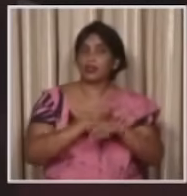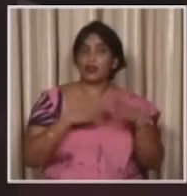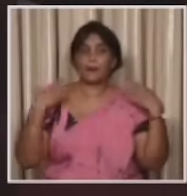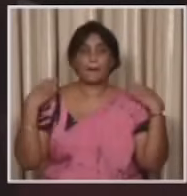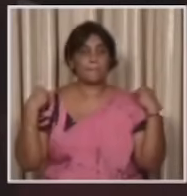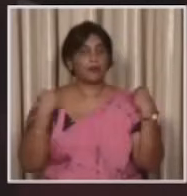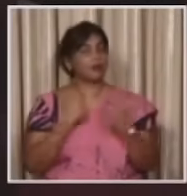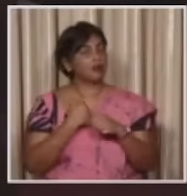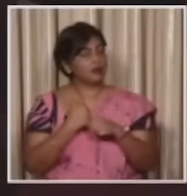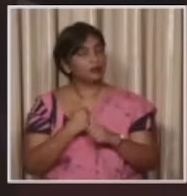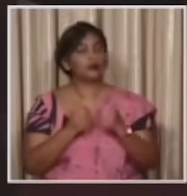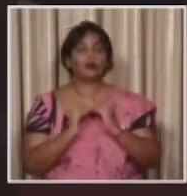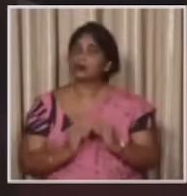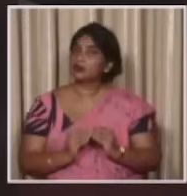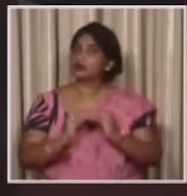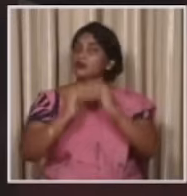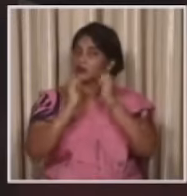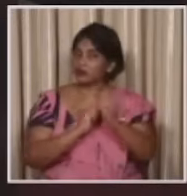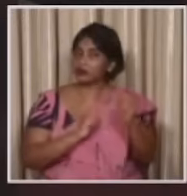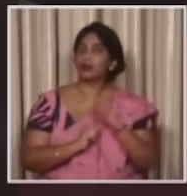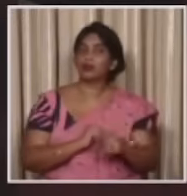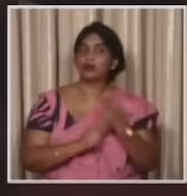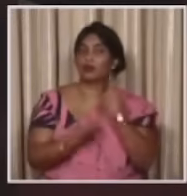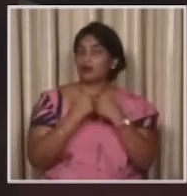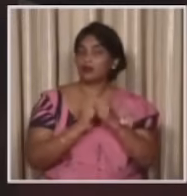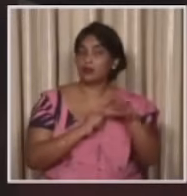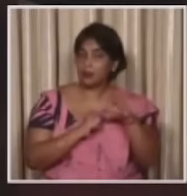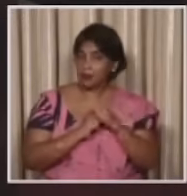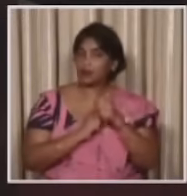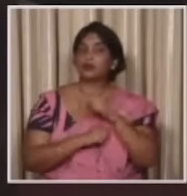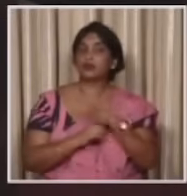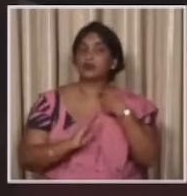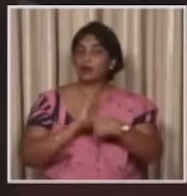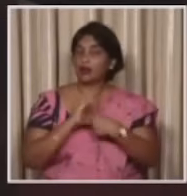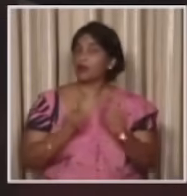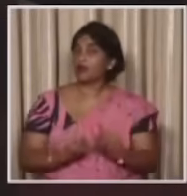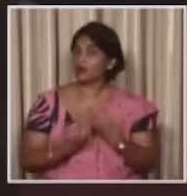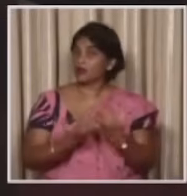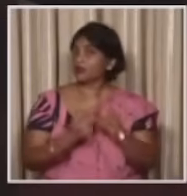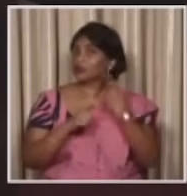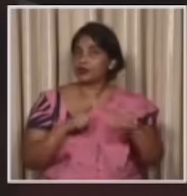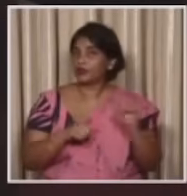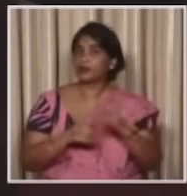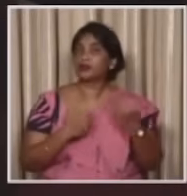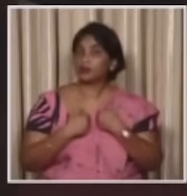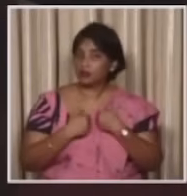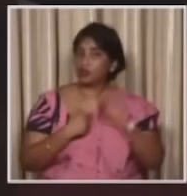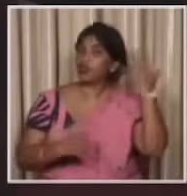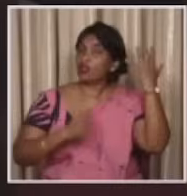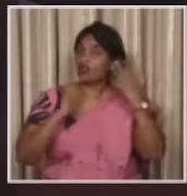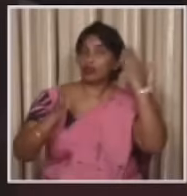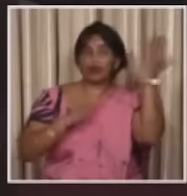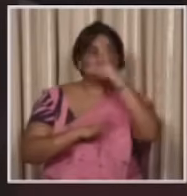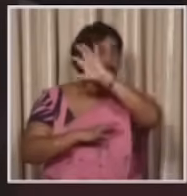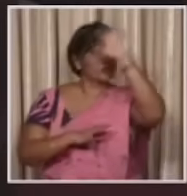ටික හදන්න, ඒ සංවර්ධනය කරන්න, ඒ විභවයන් පාවිච්චි කරන්න. අපේ රටේ අවස්ථාවේ පමණක් නෙවෙයි, අපි ලෝකයේ අනිත්